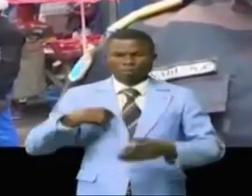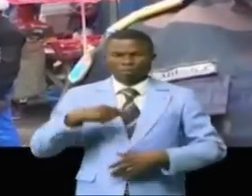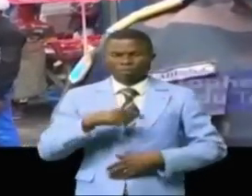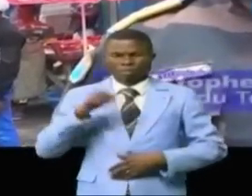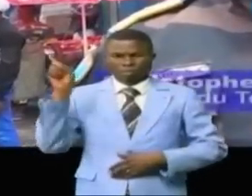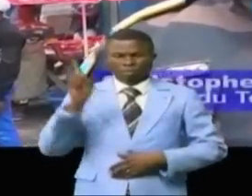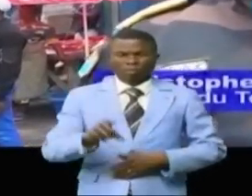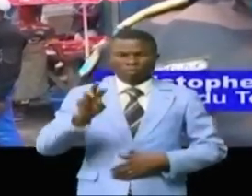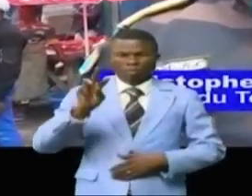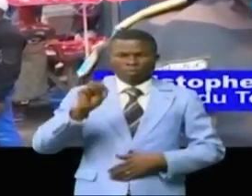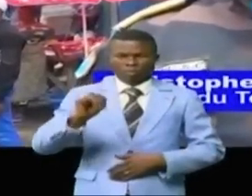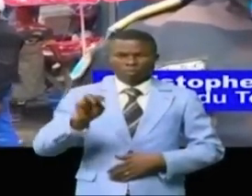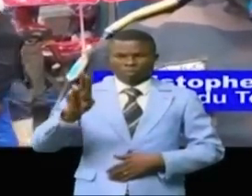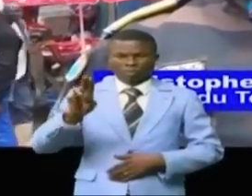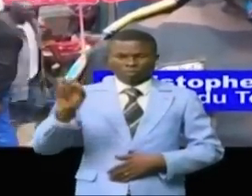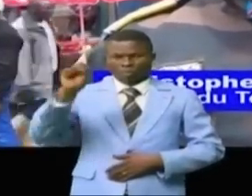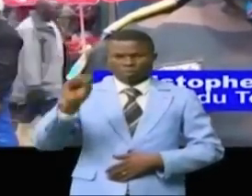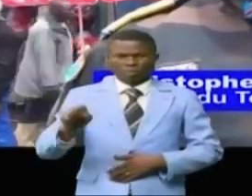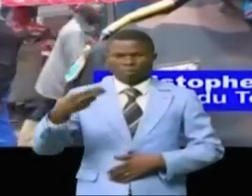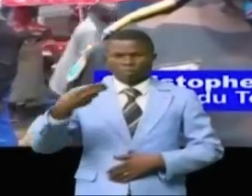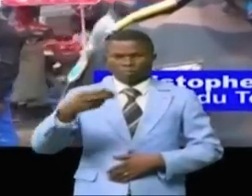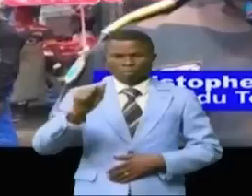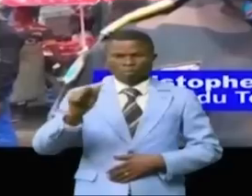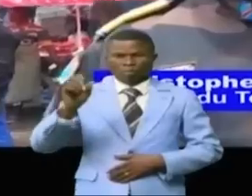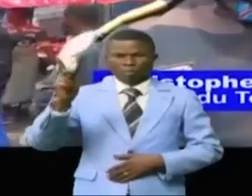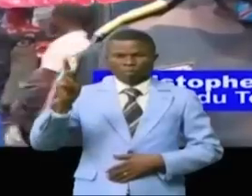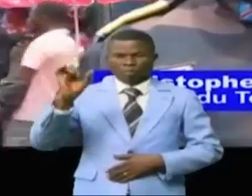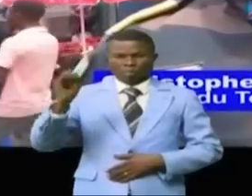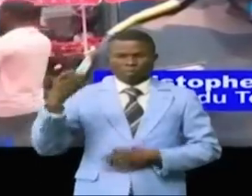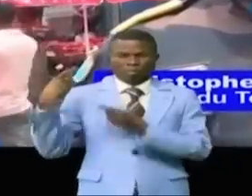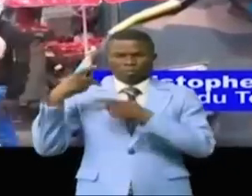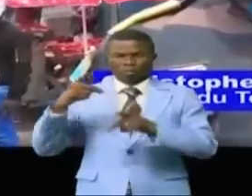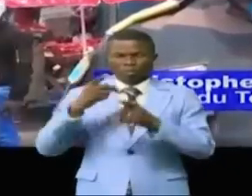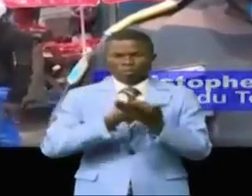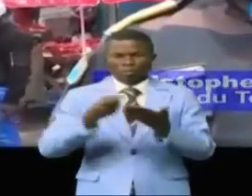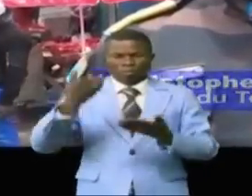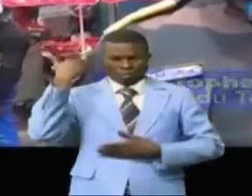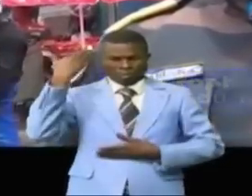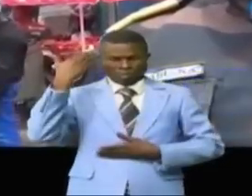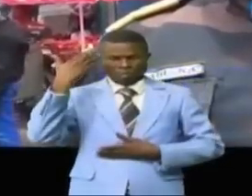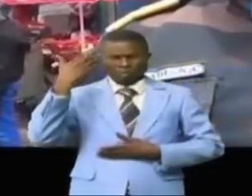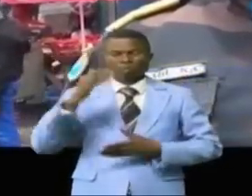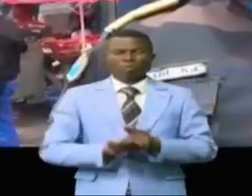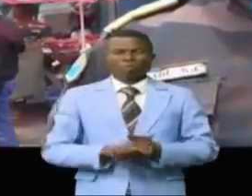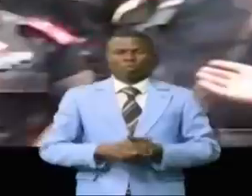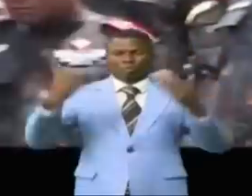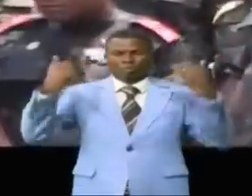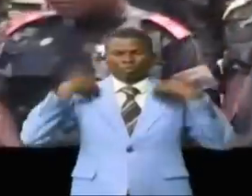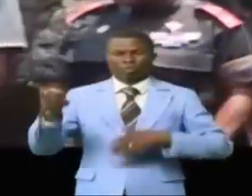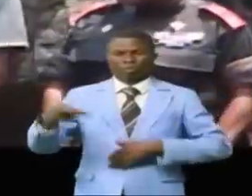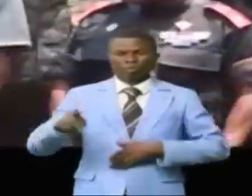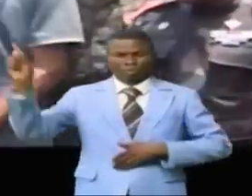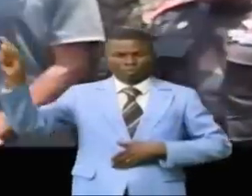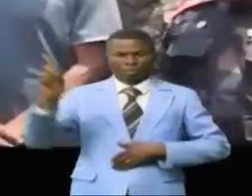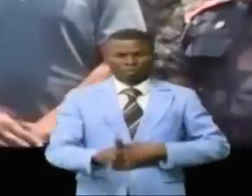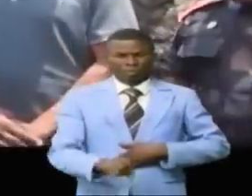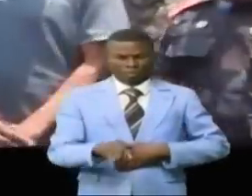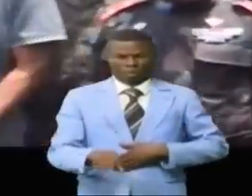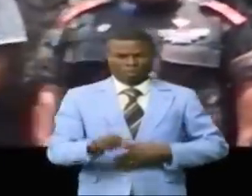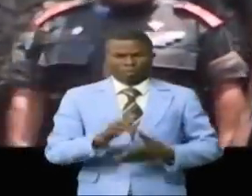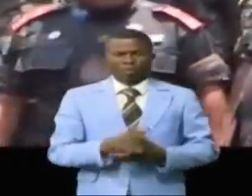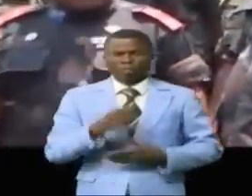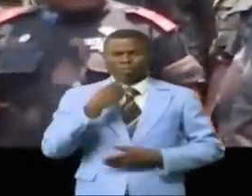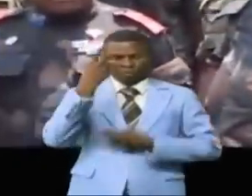Mushaki. C'est depuis la semaine passée que son excellence, monsieur le gouverneur de la province, était venu ici